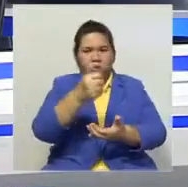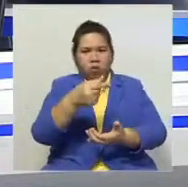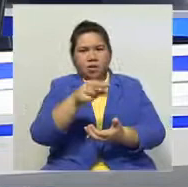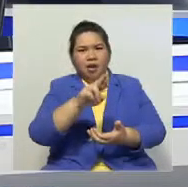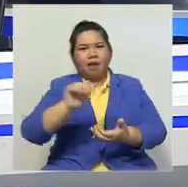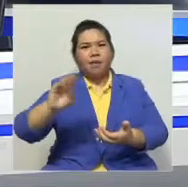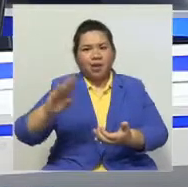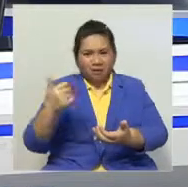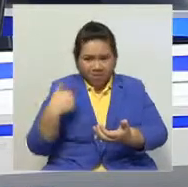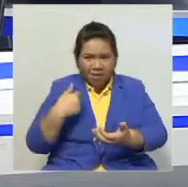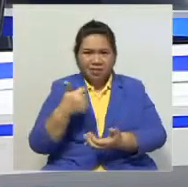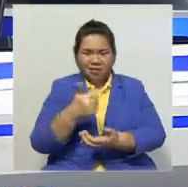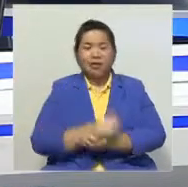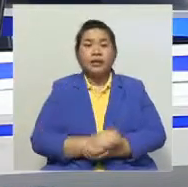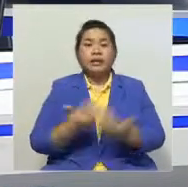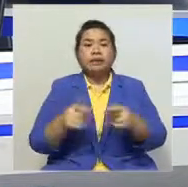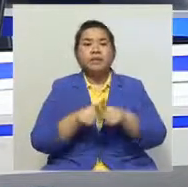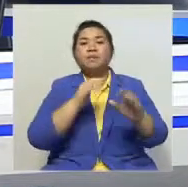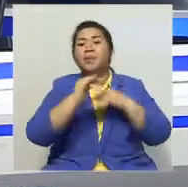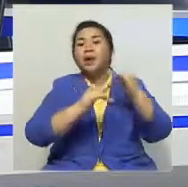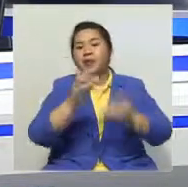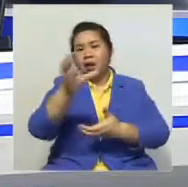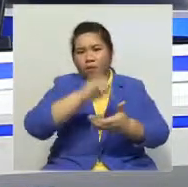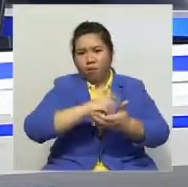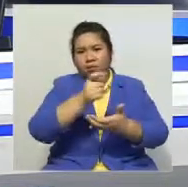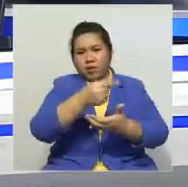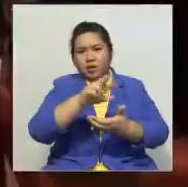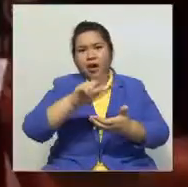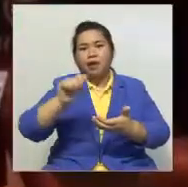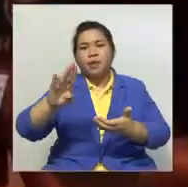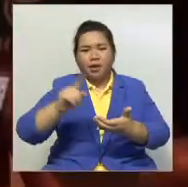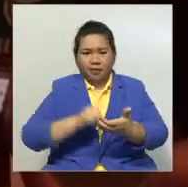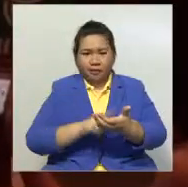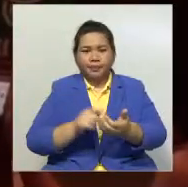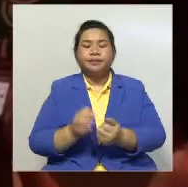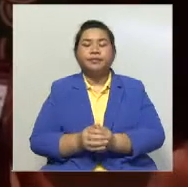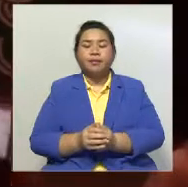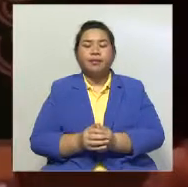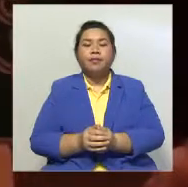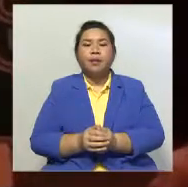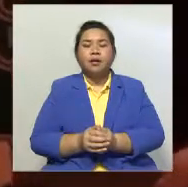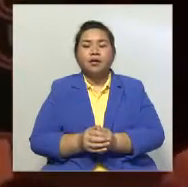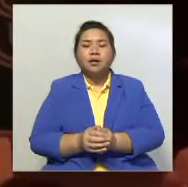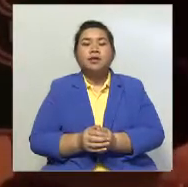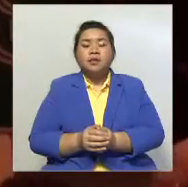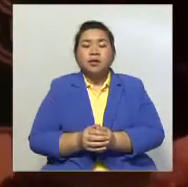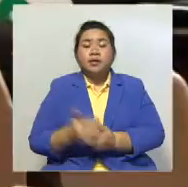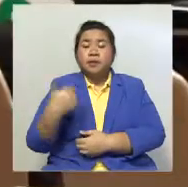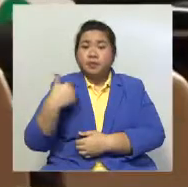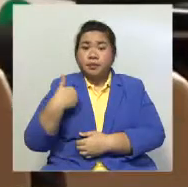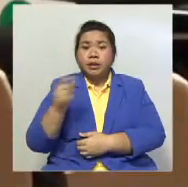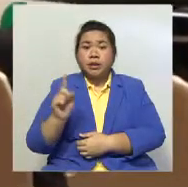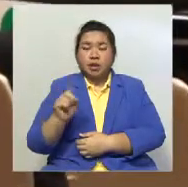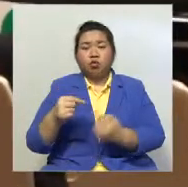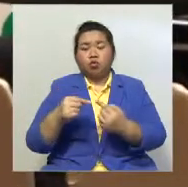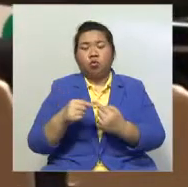ซุปเปอร์แอปนะคะไปดูกันนะคะการขยายตัวของ Grab นะคะคุณนายทนินทรินทนียวรรณนะค